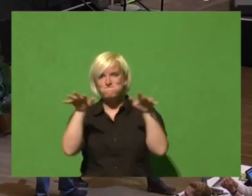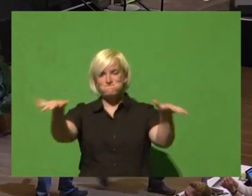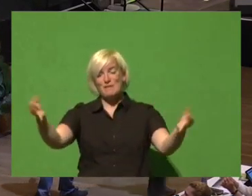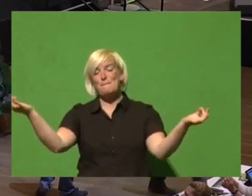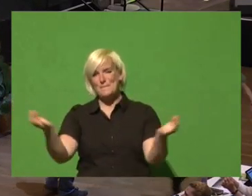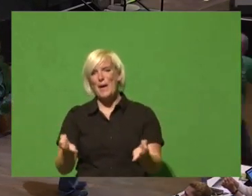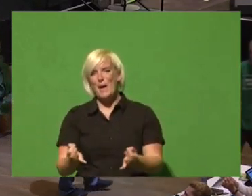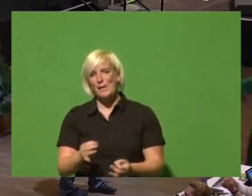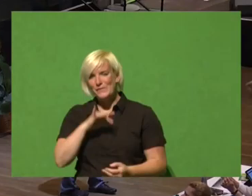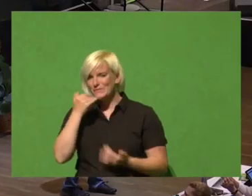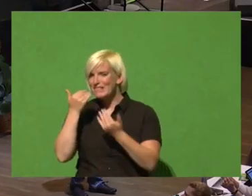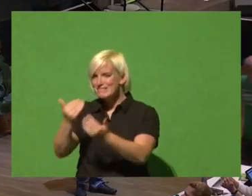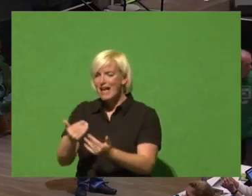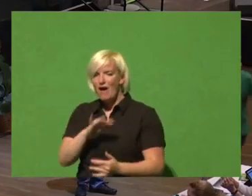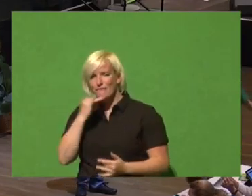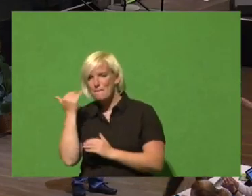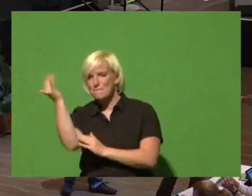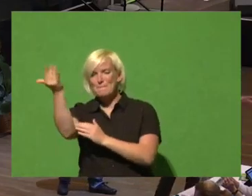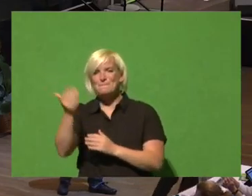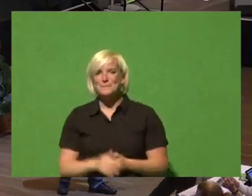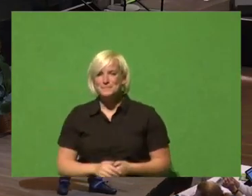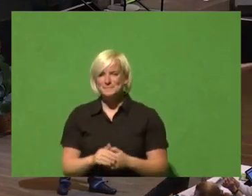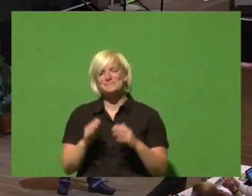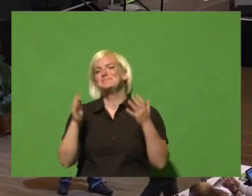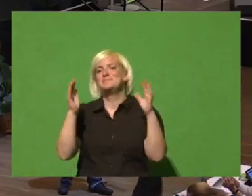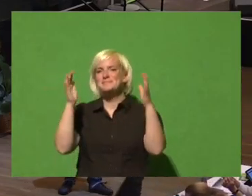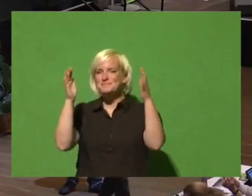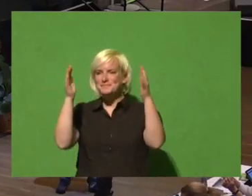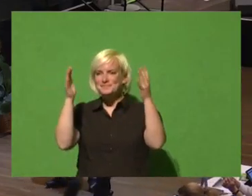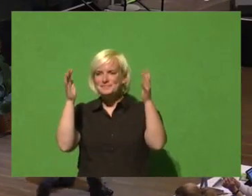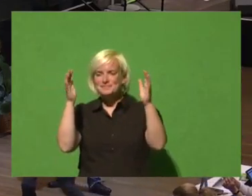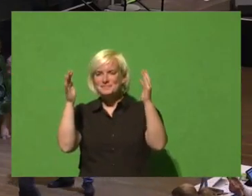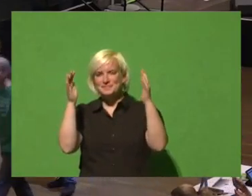Erfolg. So, jetzt schnelle Foto.